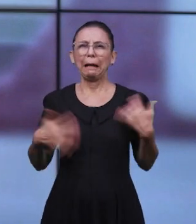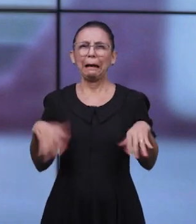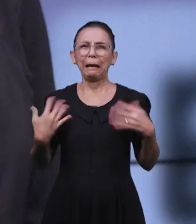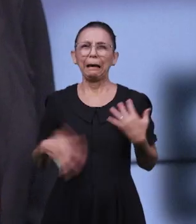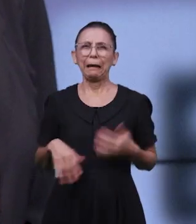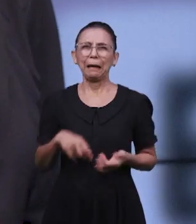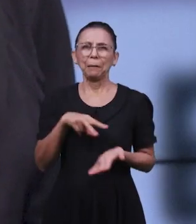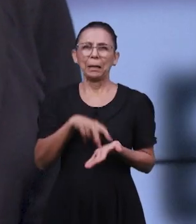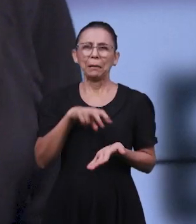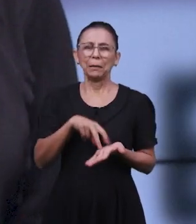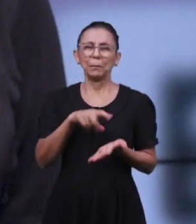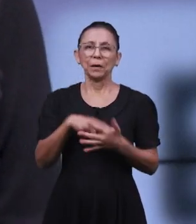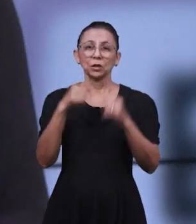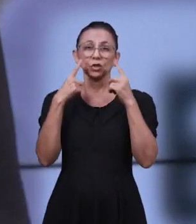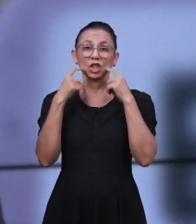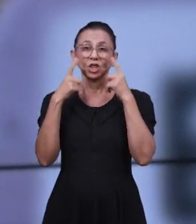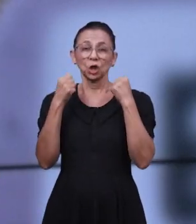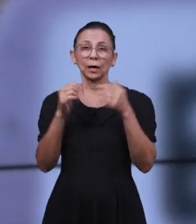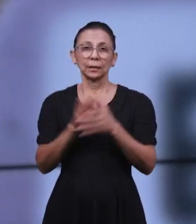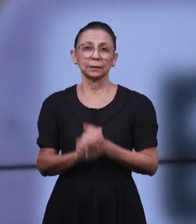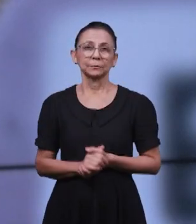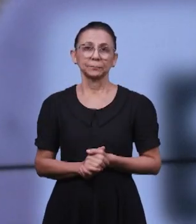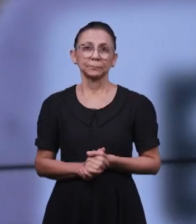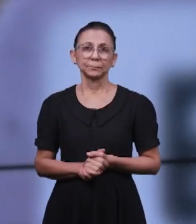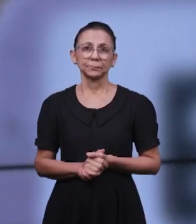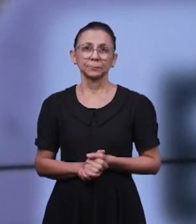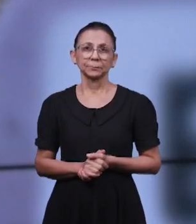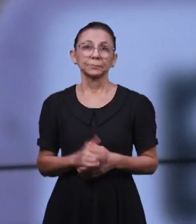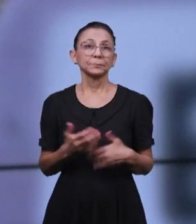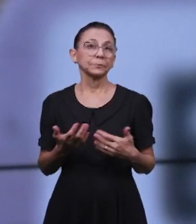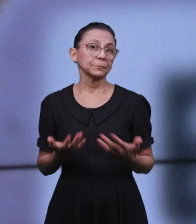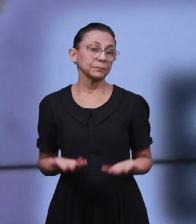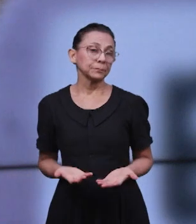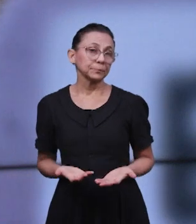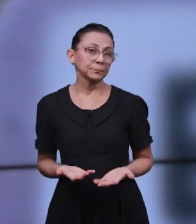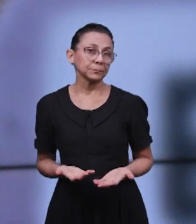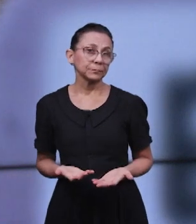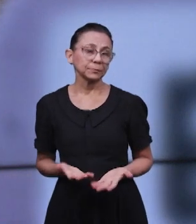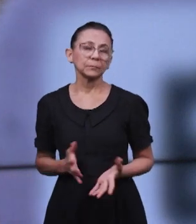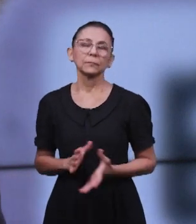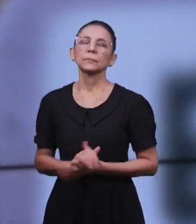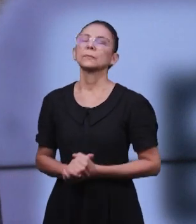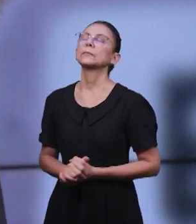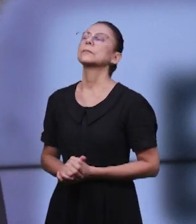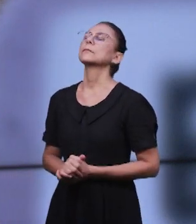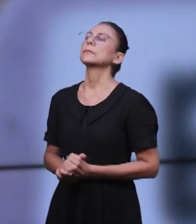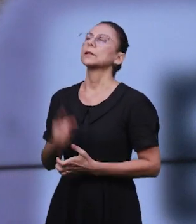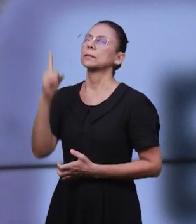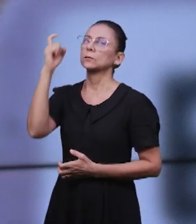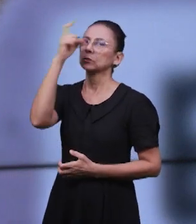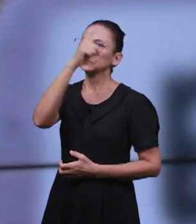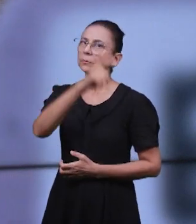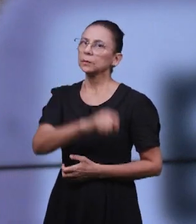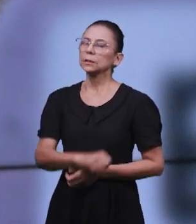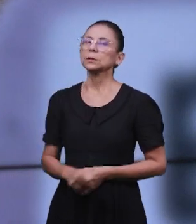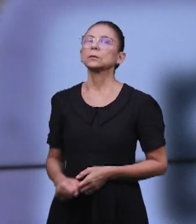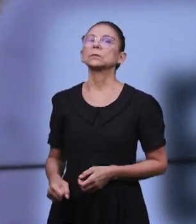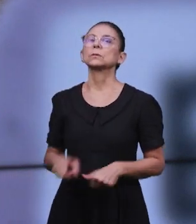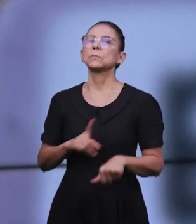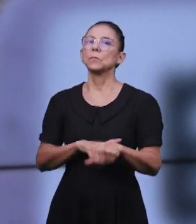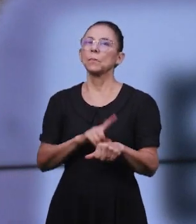il fait des caprices qui n'est pas nécessaire. Mes frères et ceux qui nous écoutent, nous